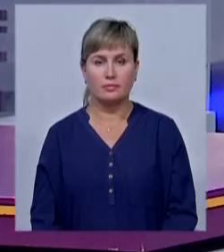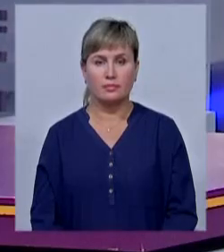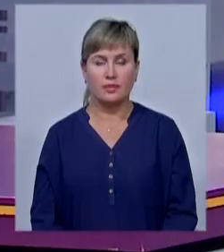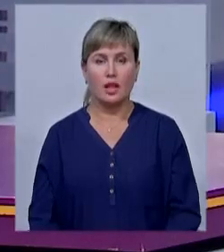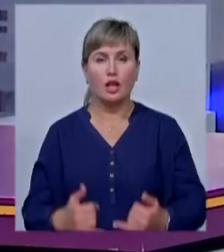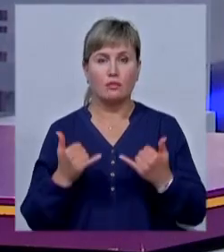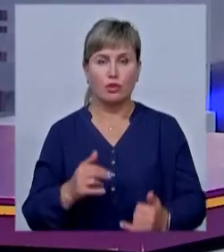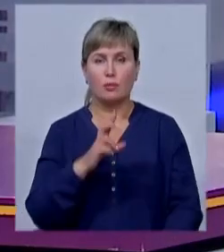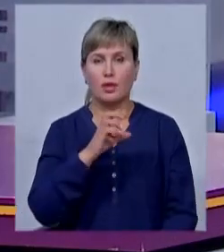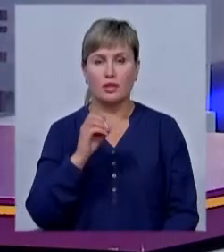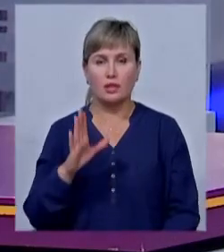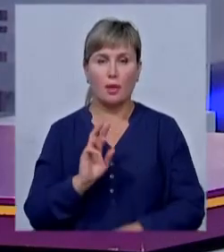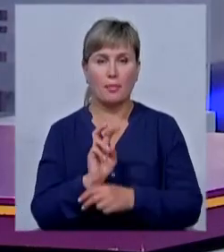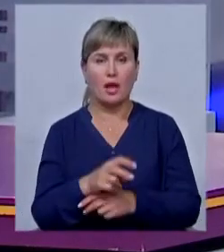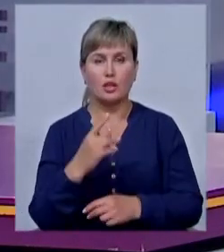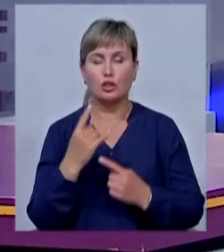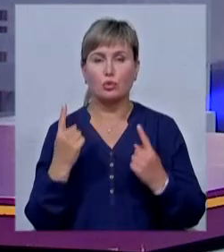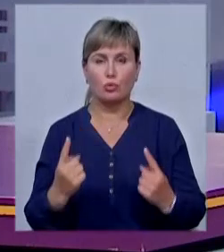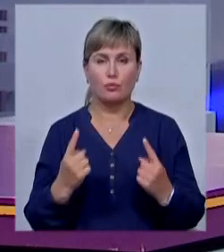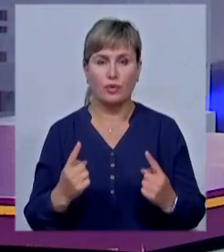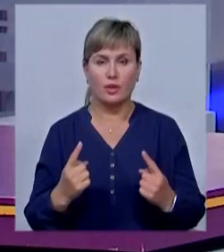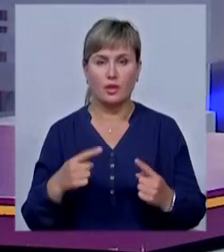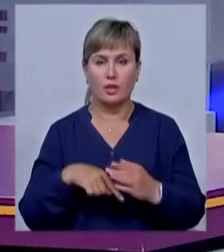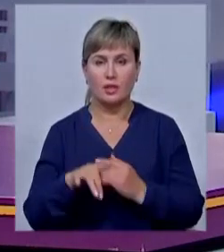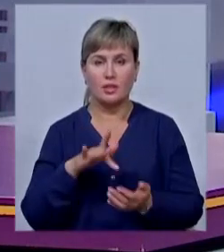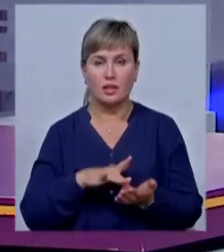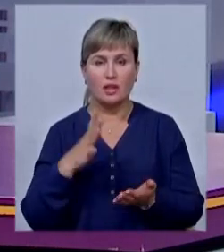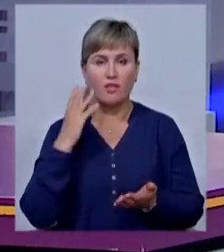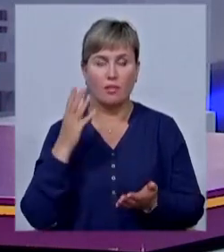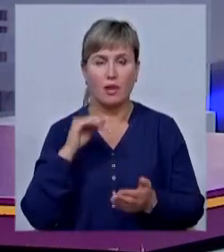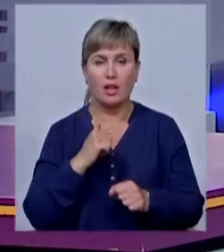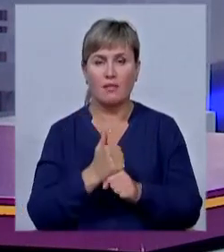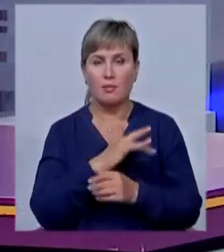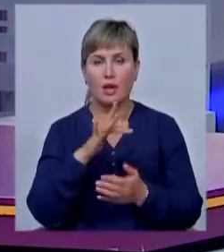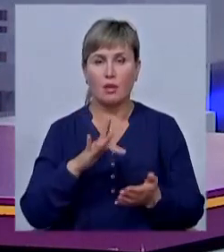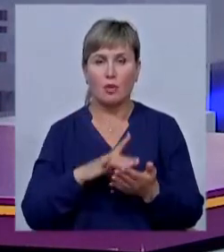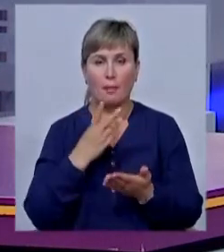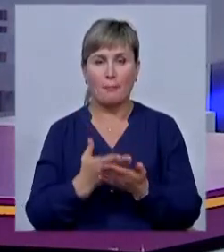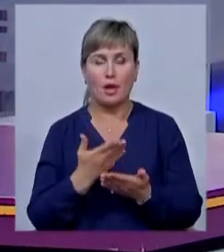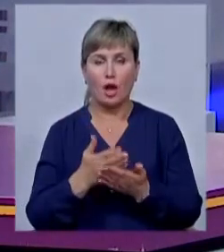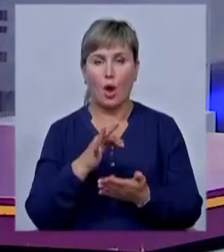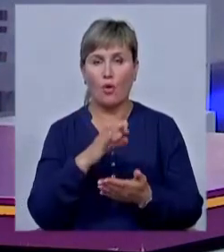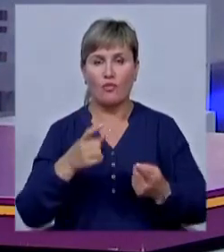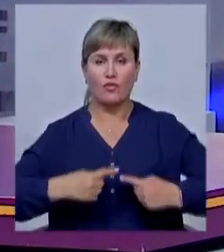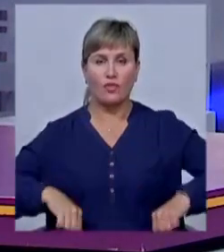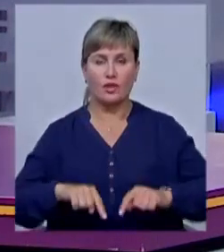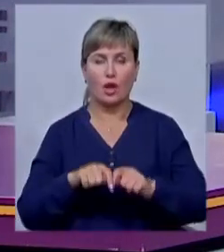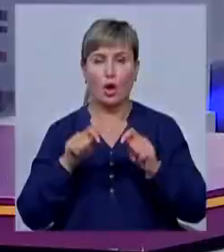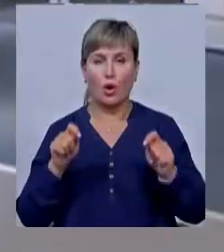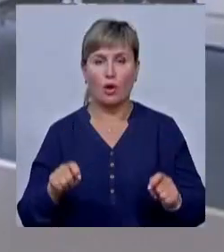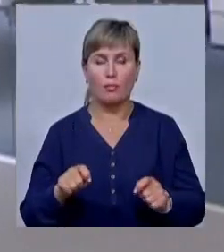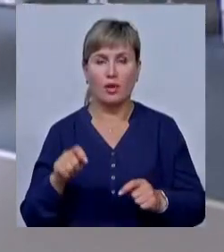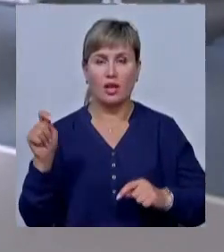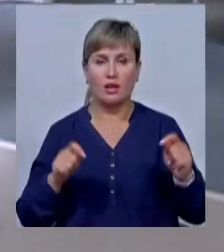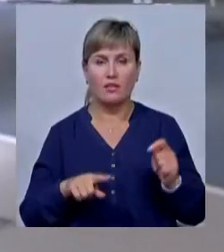Сегодня же Бахытжан Сагынтаев посетил один из крупнейших коворкинг-центров в Алматы. Главе мегаполиса показали офисы в стиле Open Space,